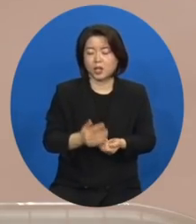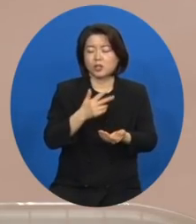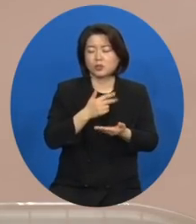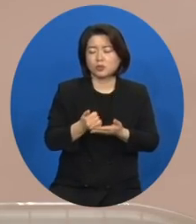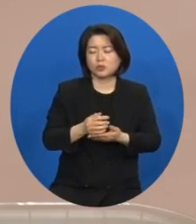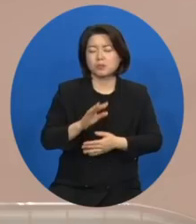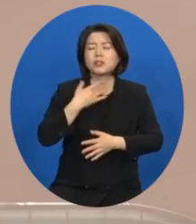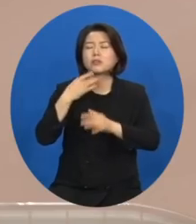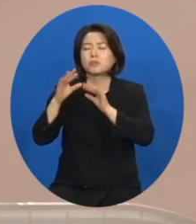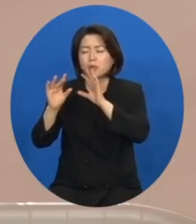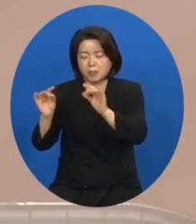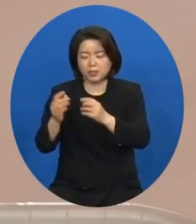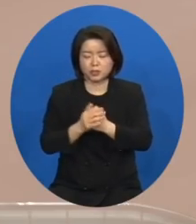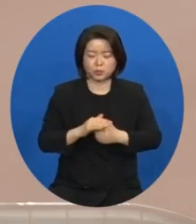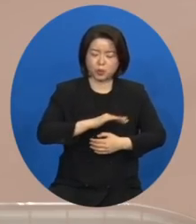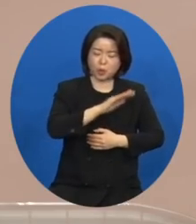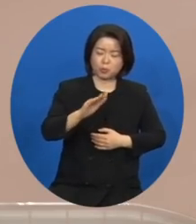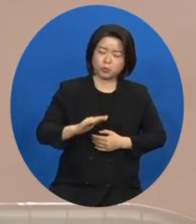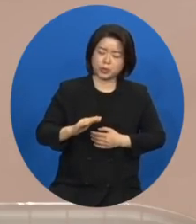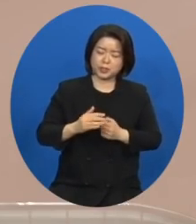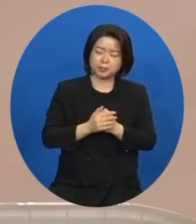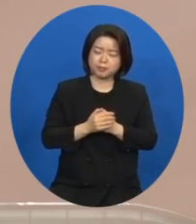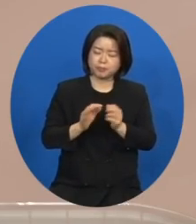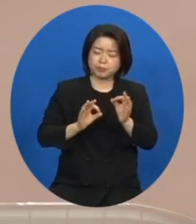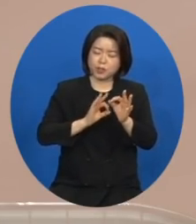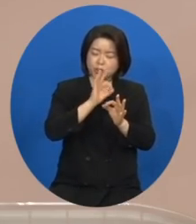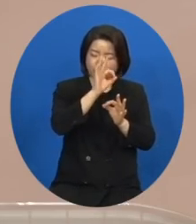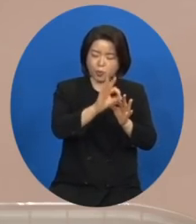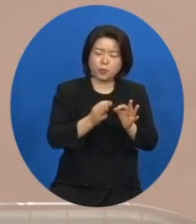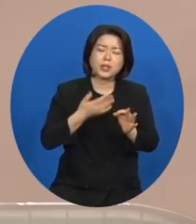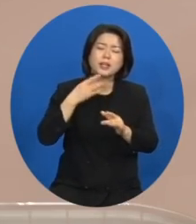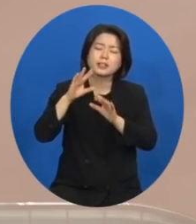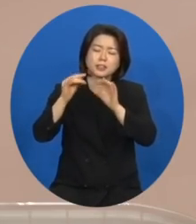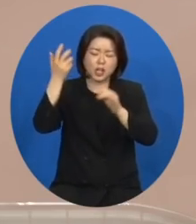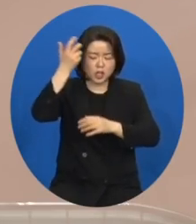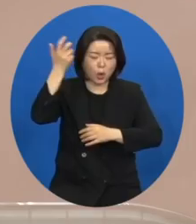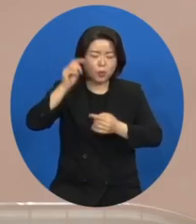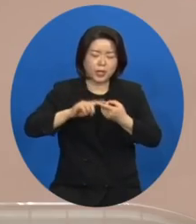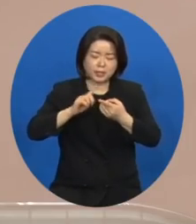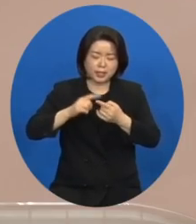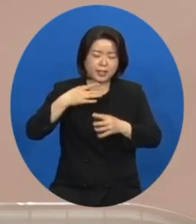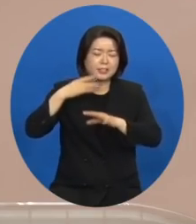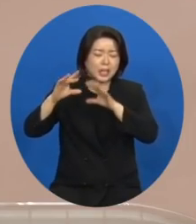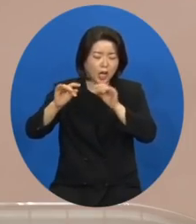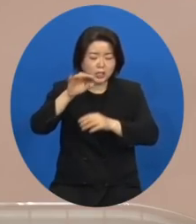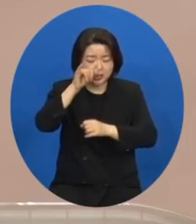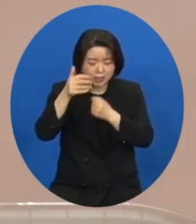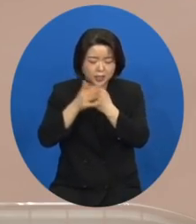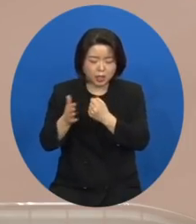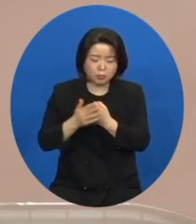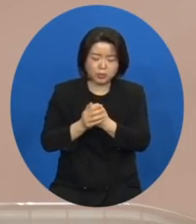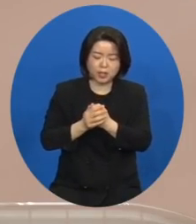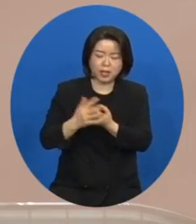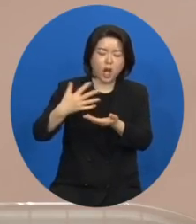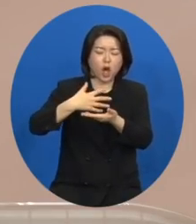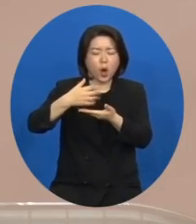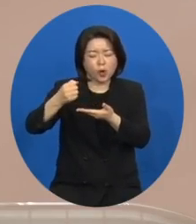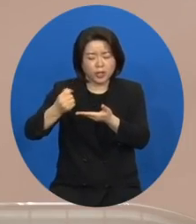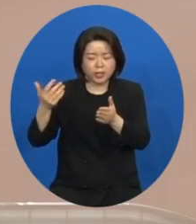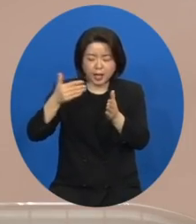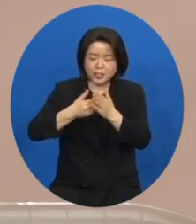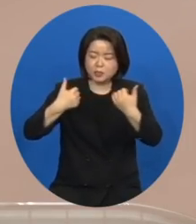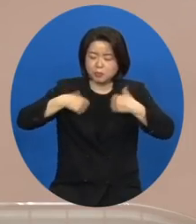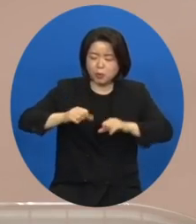목마를 지고 너무나 우리 용언의 갈등 있었어 그 영혼을 어디까지 포기하지 아니 하시는 분이 있습니다